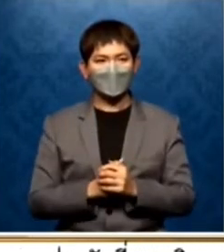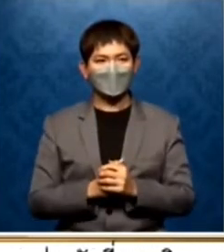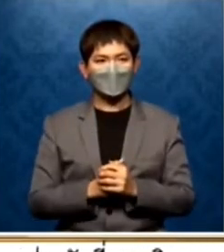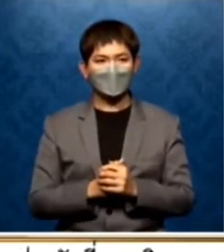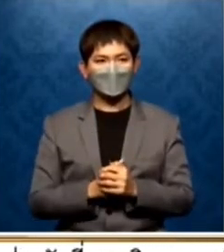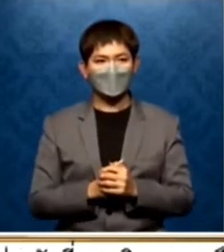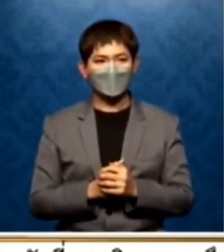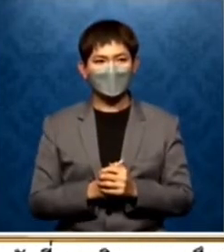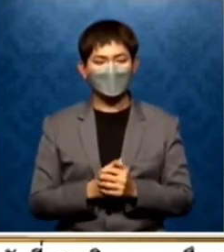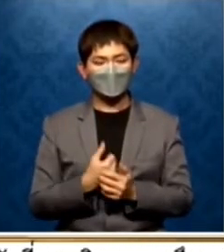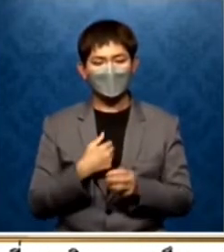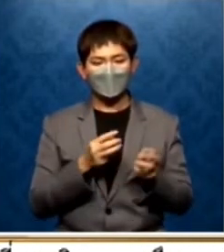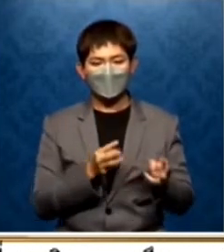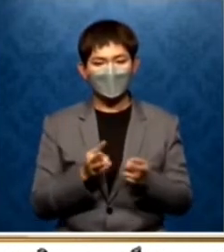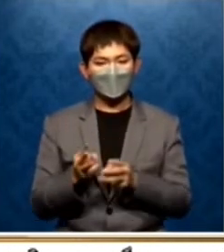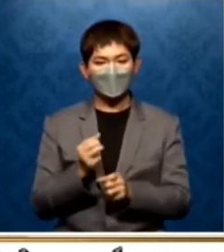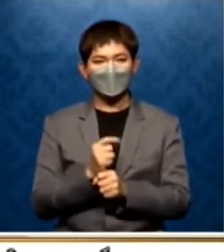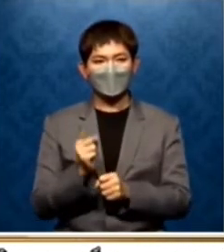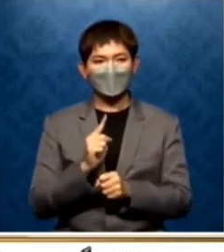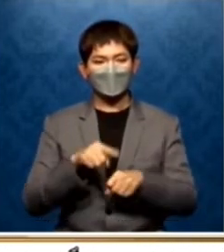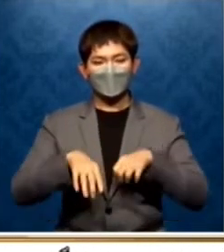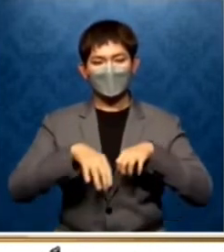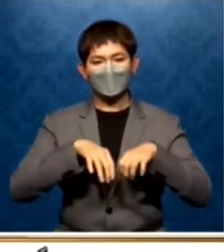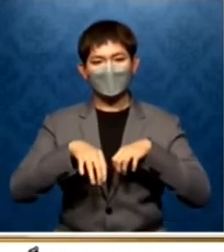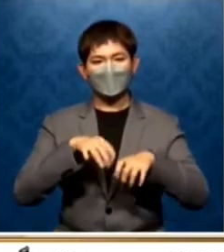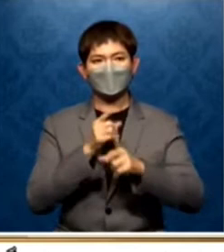ซึ่งเราก็เลยใช้วิธีบริหารโดย